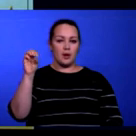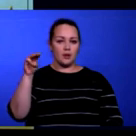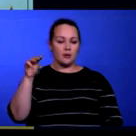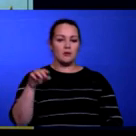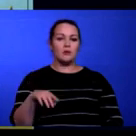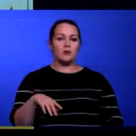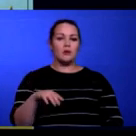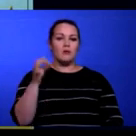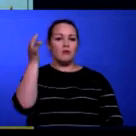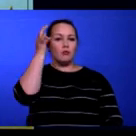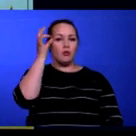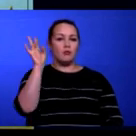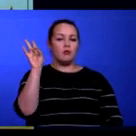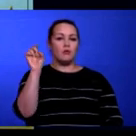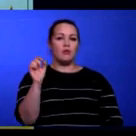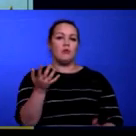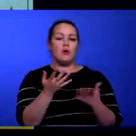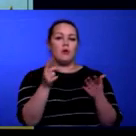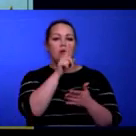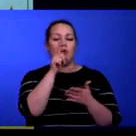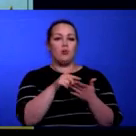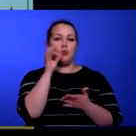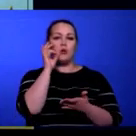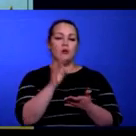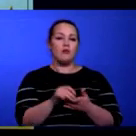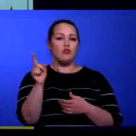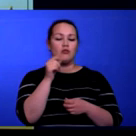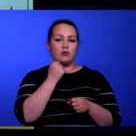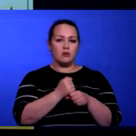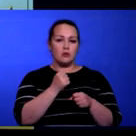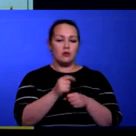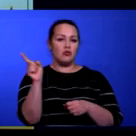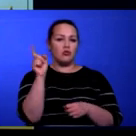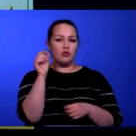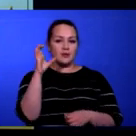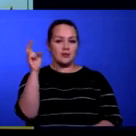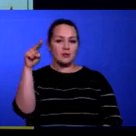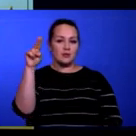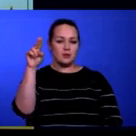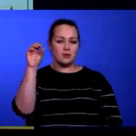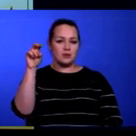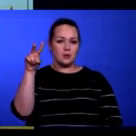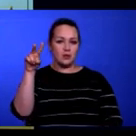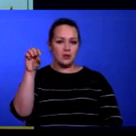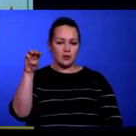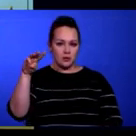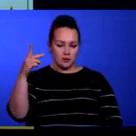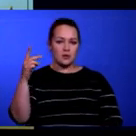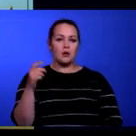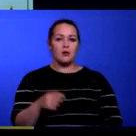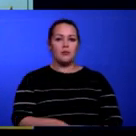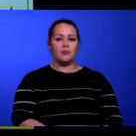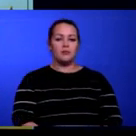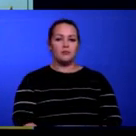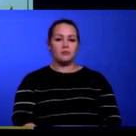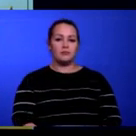на какие вопросы отвечает глагол что делать что сделать что делает что сделает